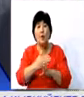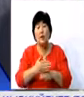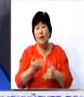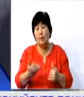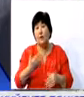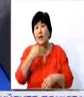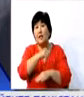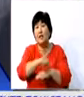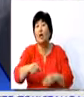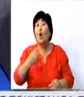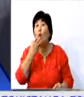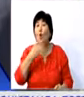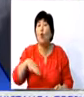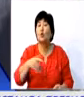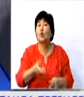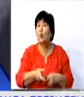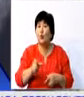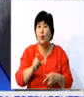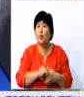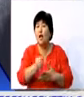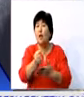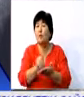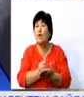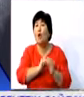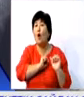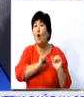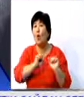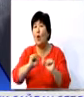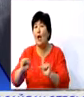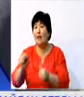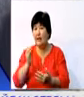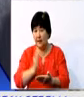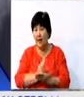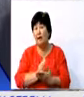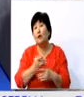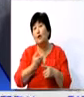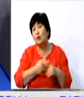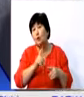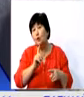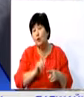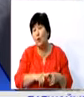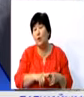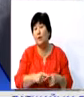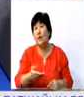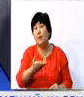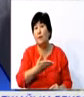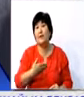шекарамыз оңтүстік өте берік қорғауда қорғалатынына, сол